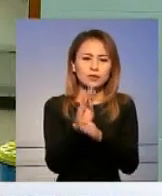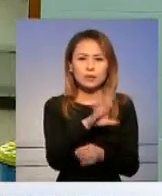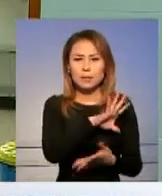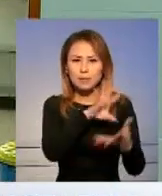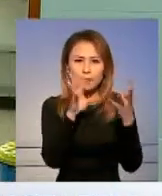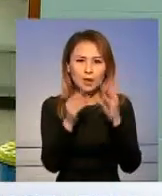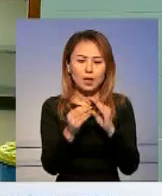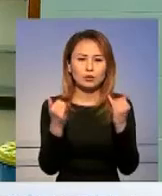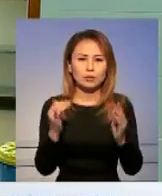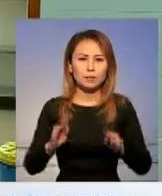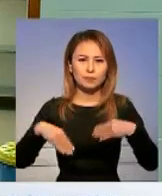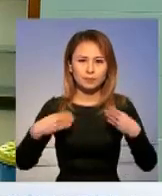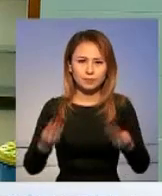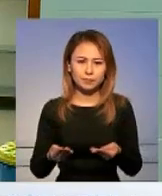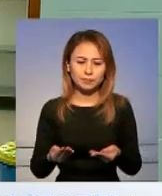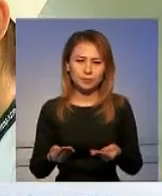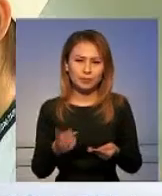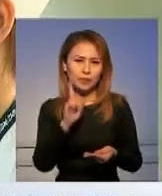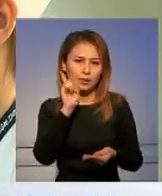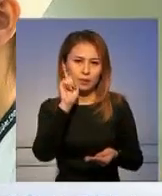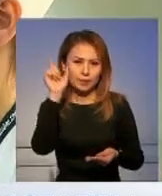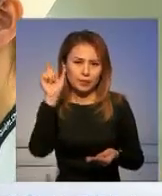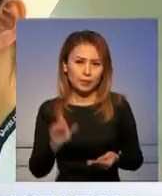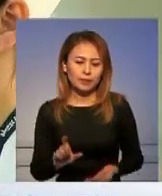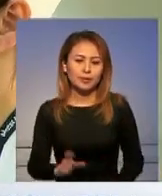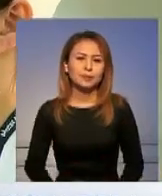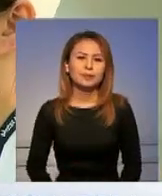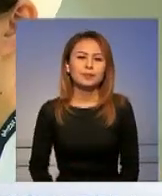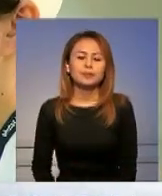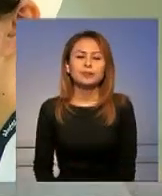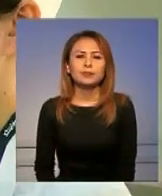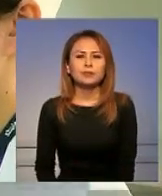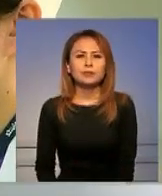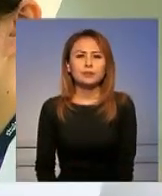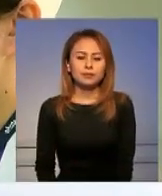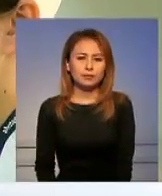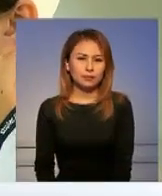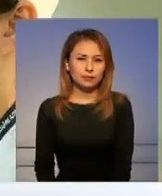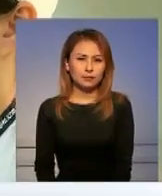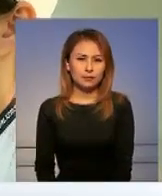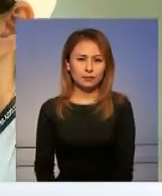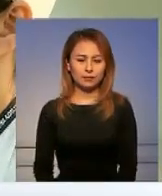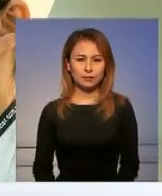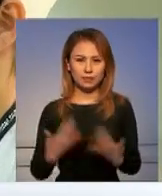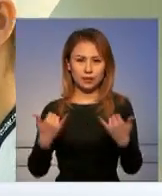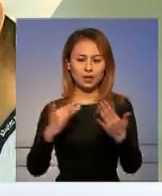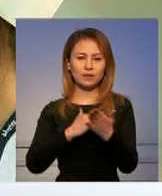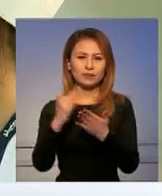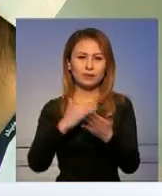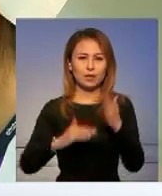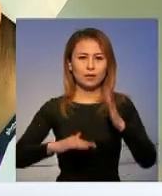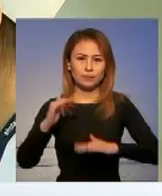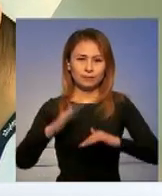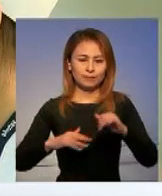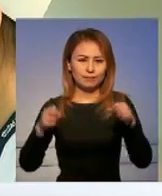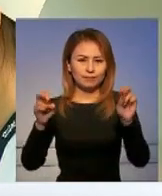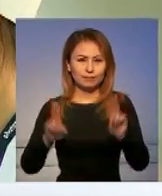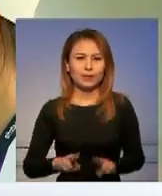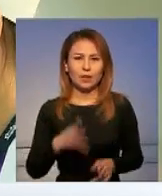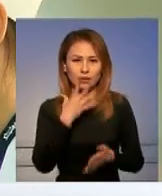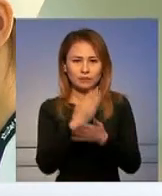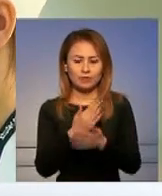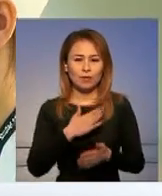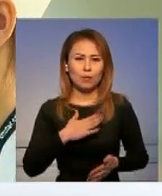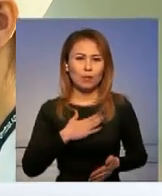бізге берері мол дейді жас маман. Бүгінгі жарыста 05 мамандығыммен қатысып отырмын. Қазір